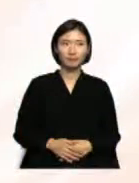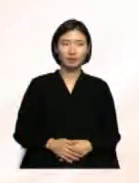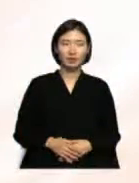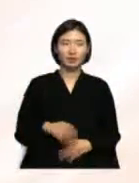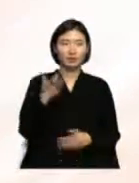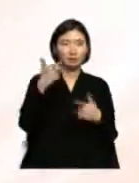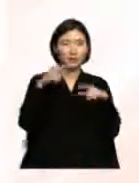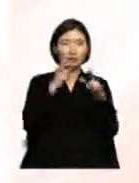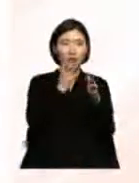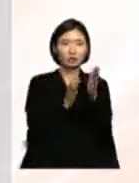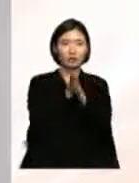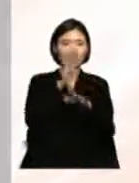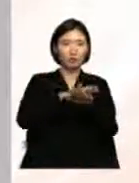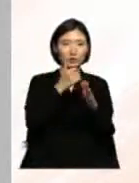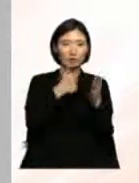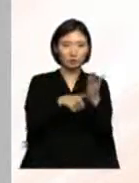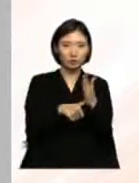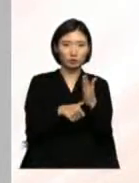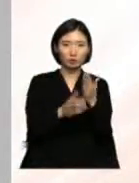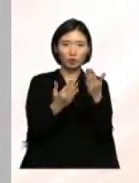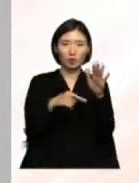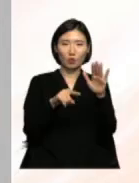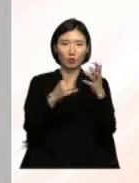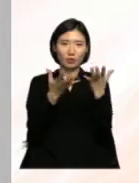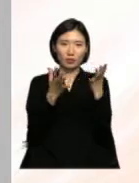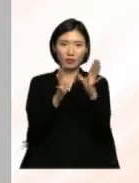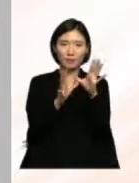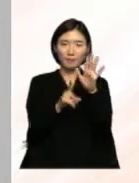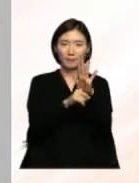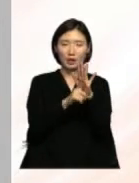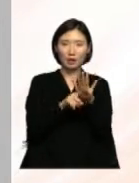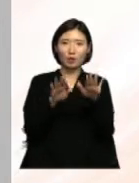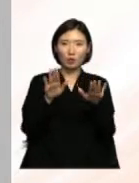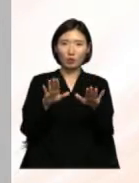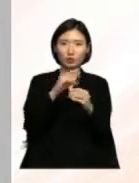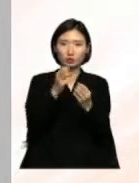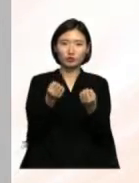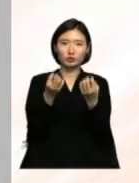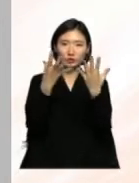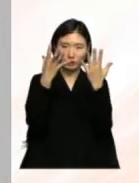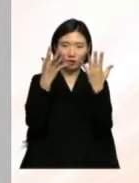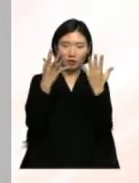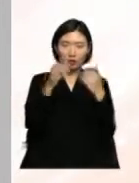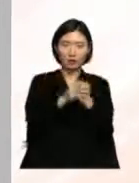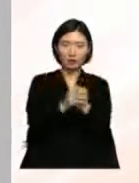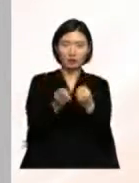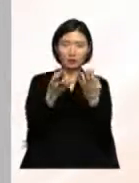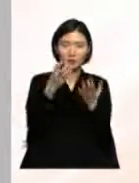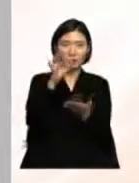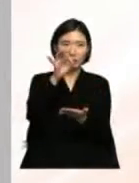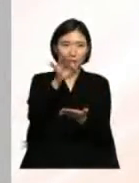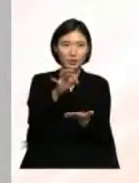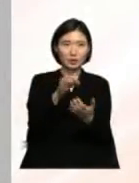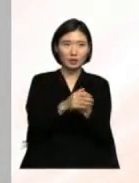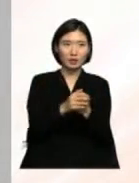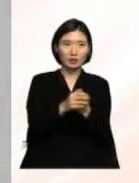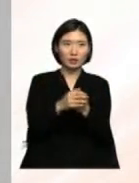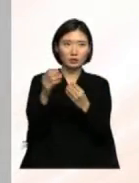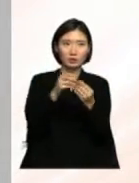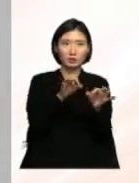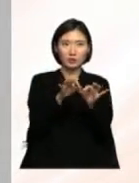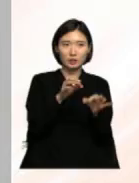지난 18일 서울시 농수산식품공사가 발표한 올 추석 차례상 비용은 전통시장을 기준으로 18만